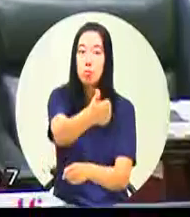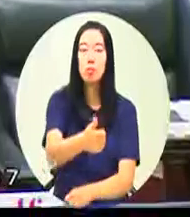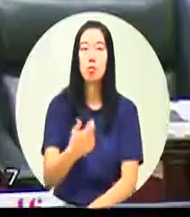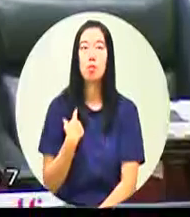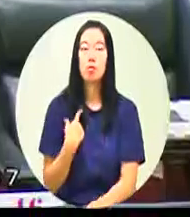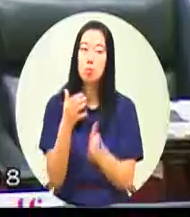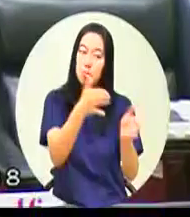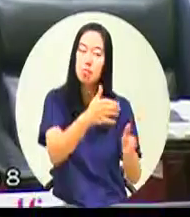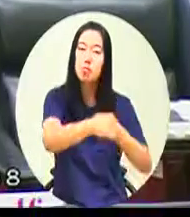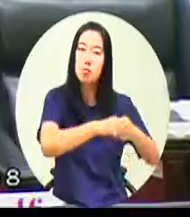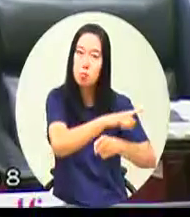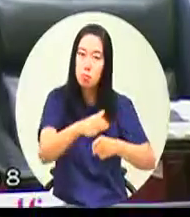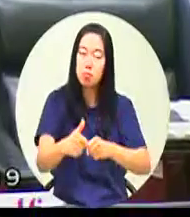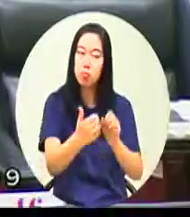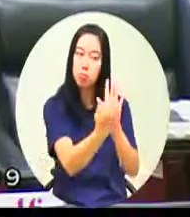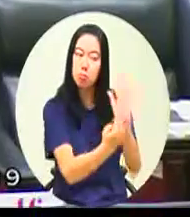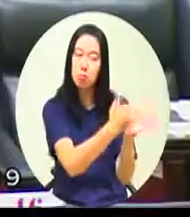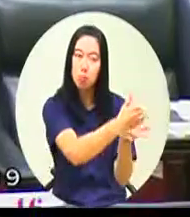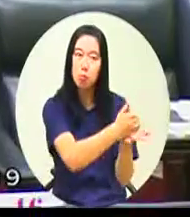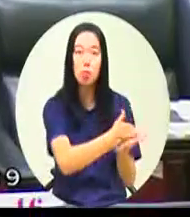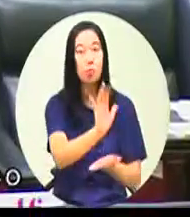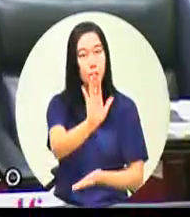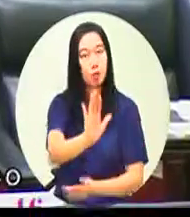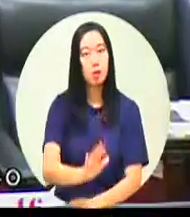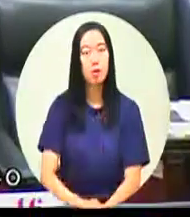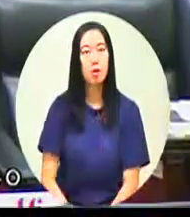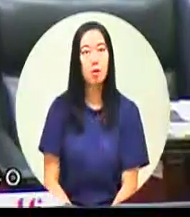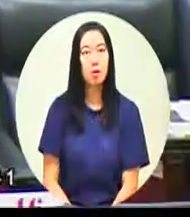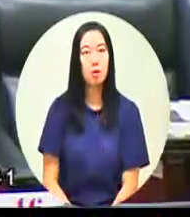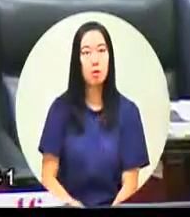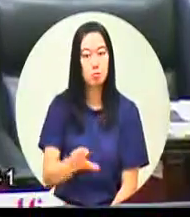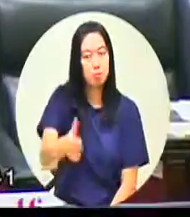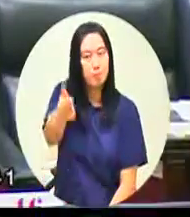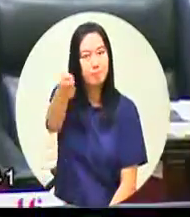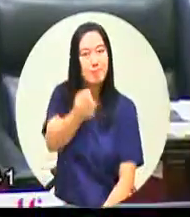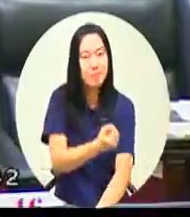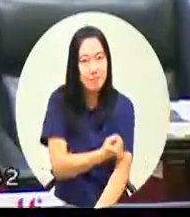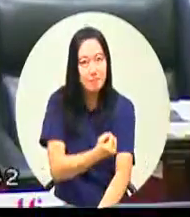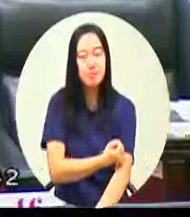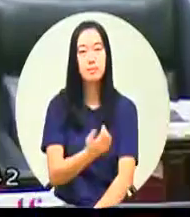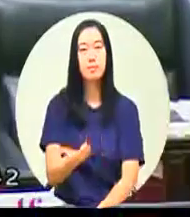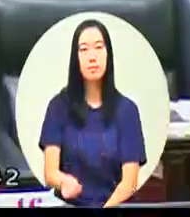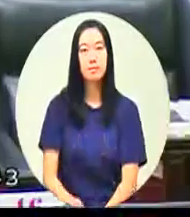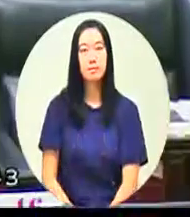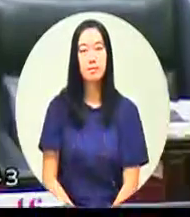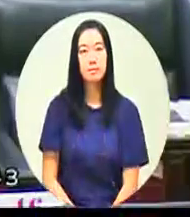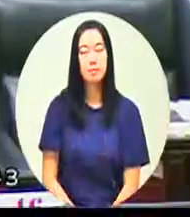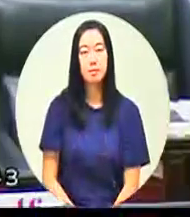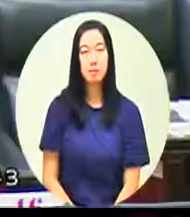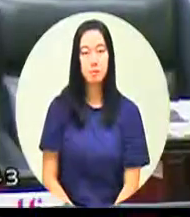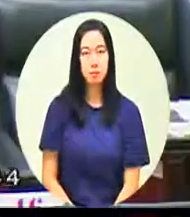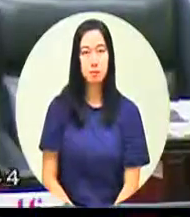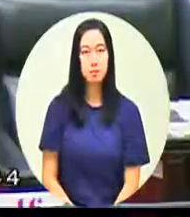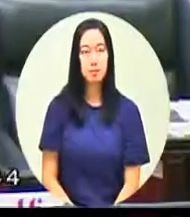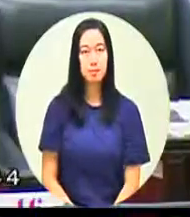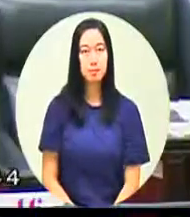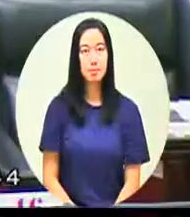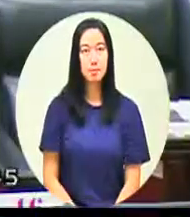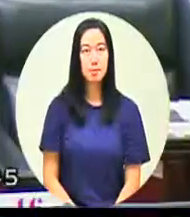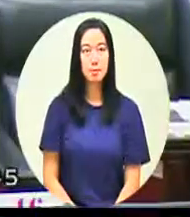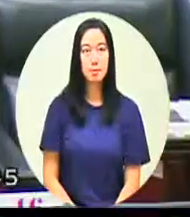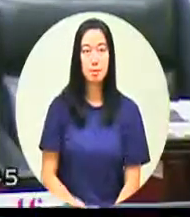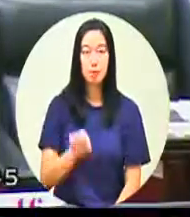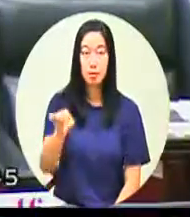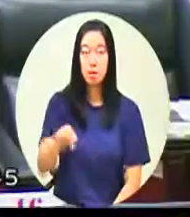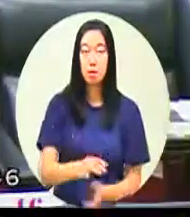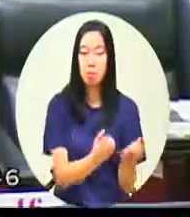宠物的问题拢有咧处理的，所以咱处长辛苦啊，吼，啊针对了咱这个灾损